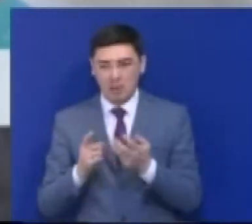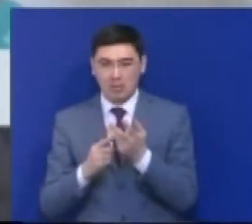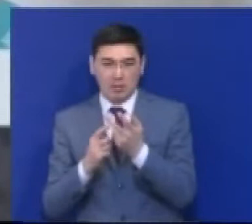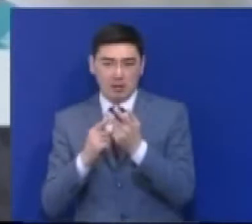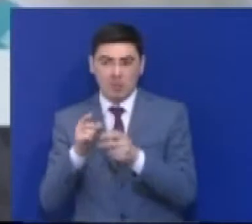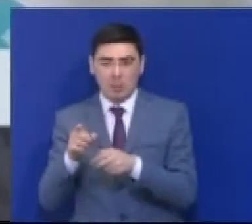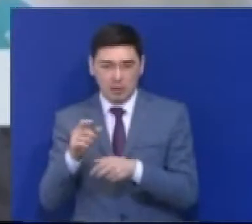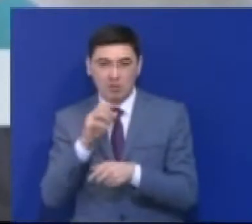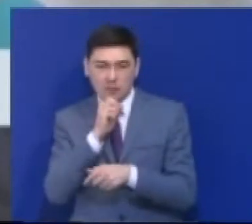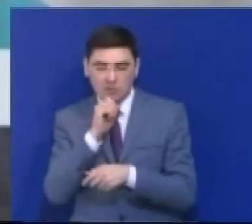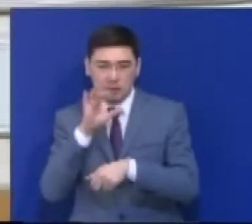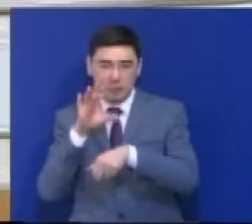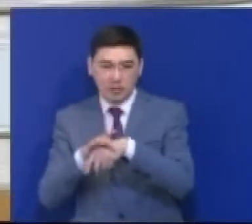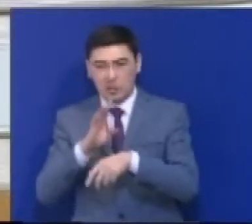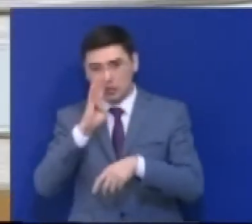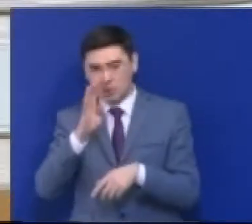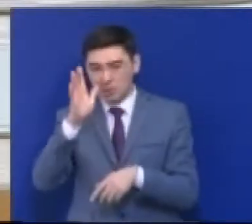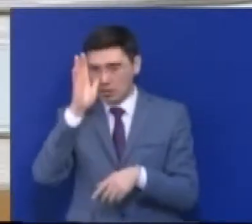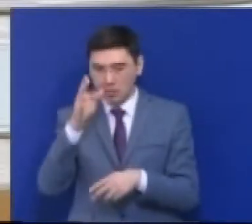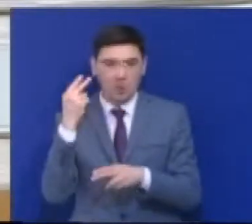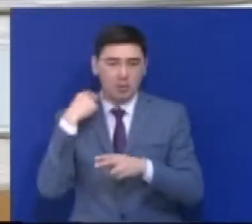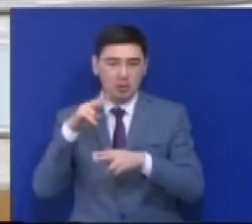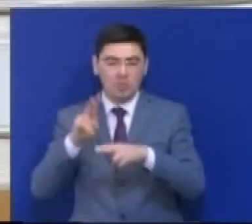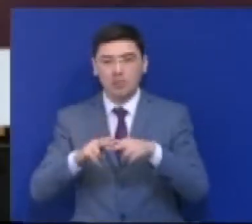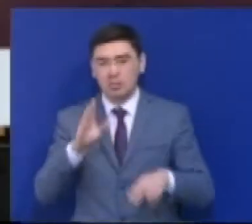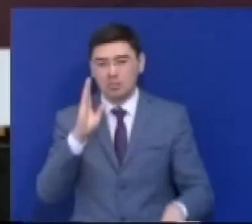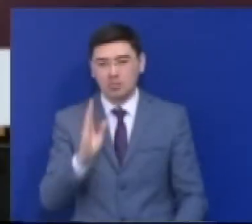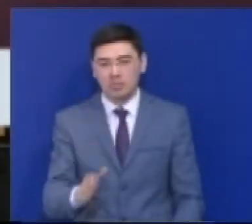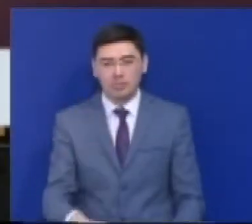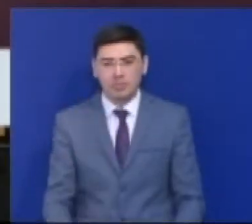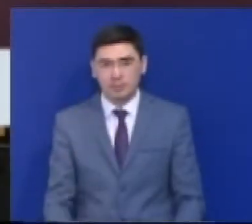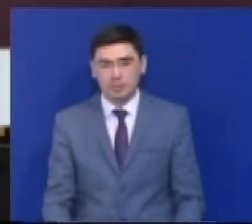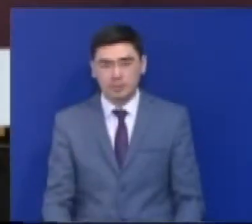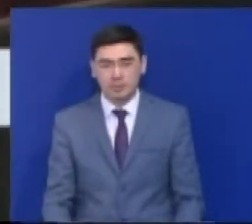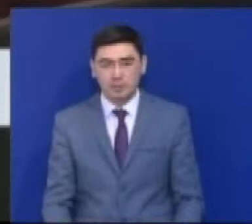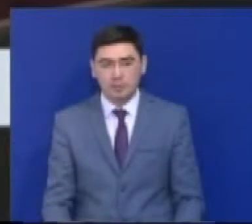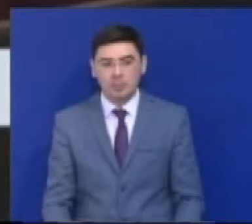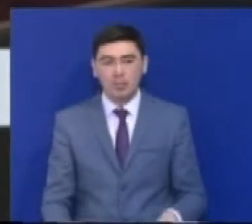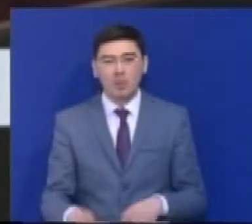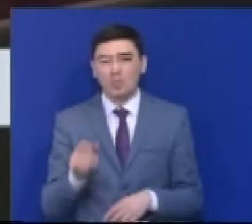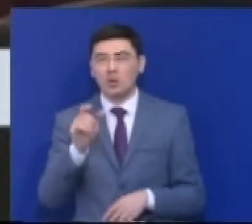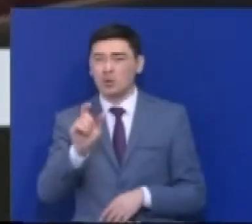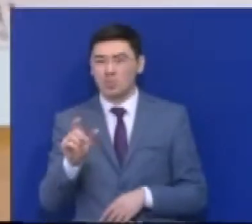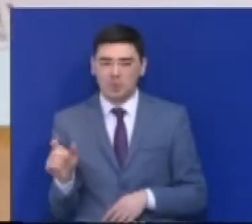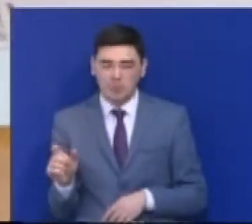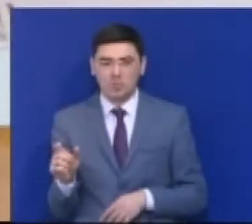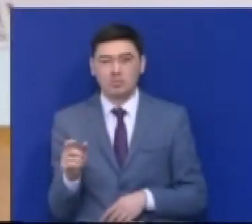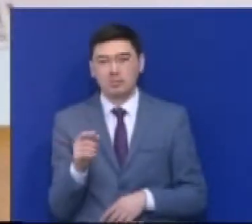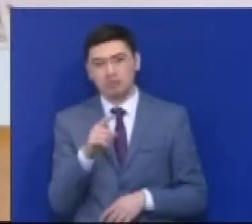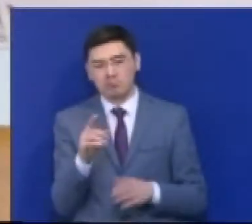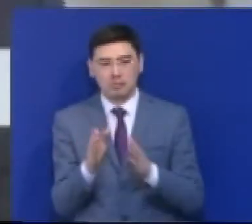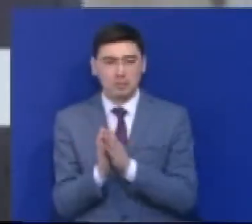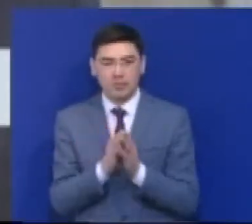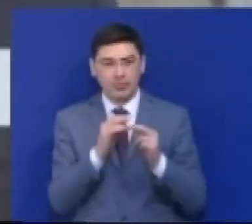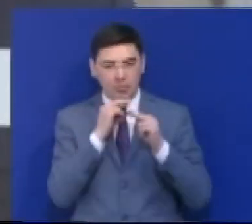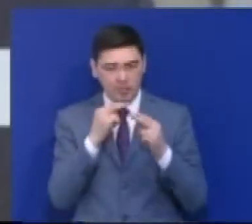түскен қалта ұрысы 4-5 жыл бас бостандығынан айырылуы мүмкін. Тәртіп сақшылары тұрғындарды ұрлық әрекеттеріне бейжай қарамауға